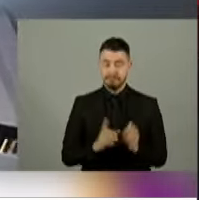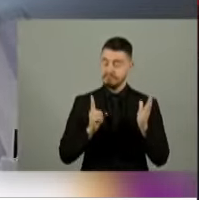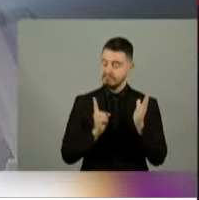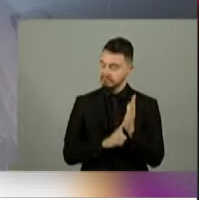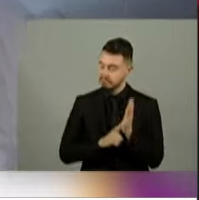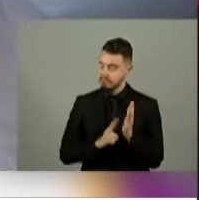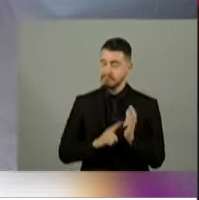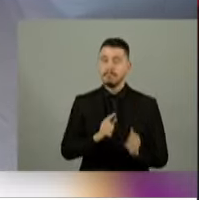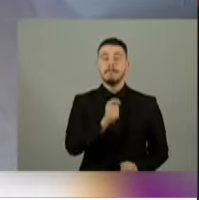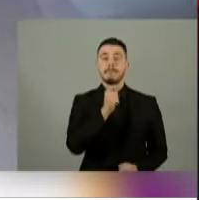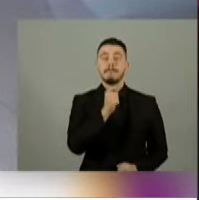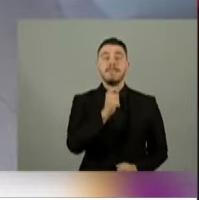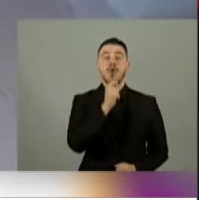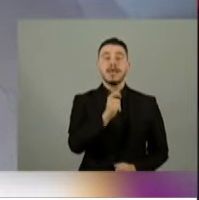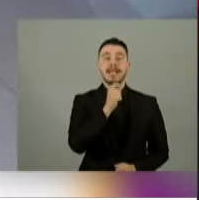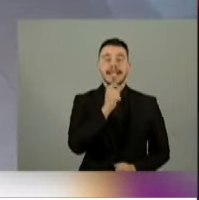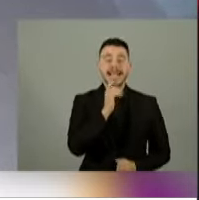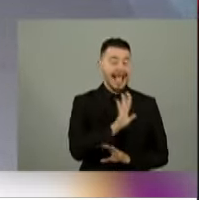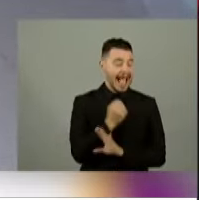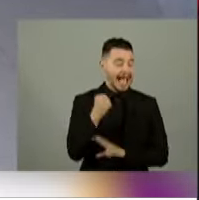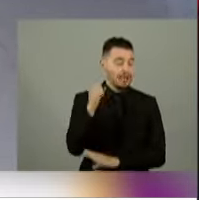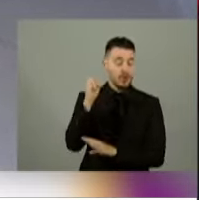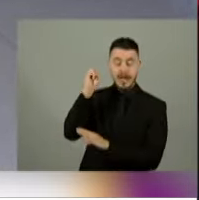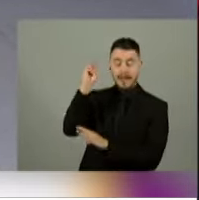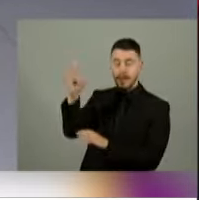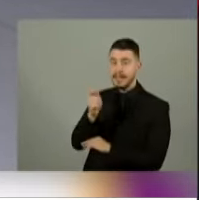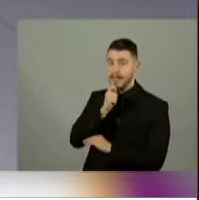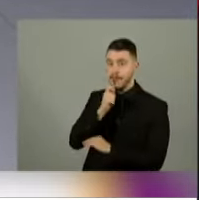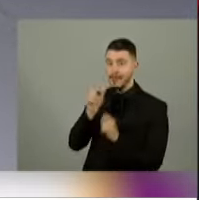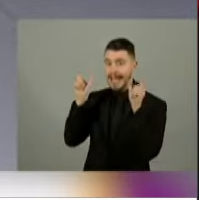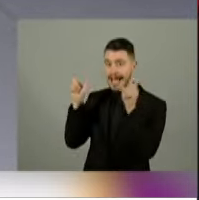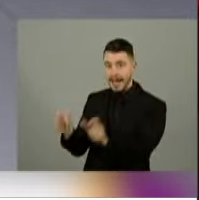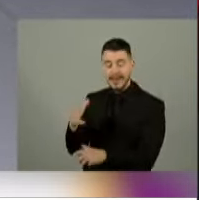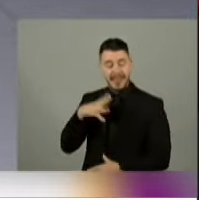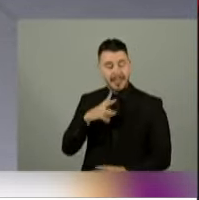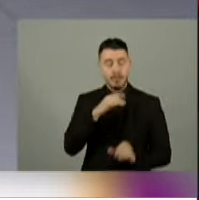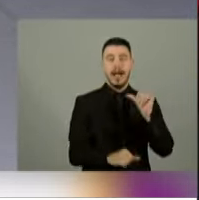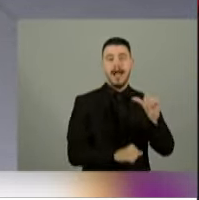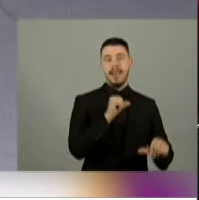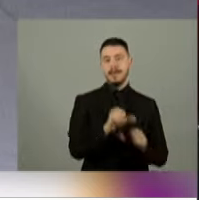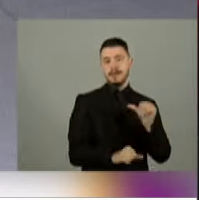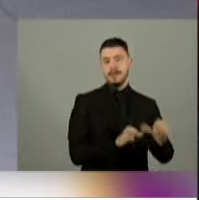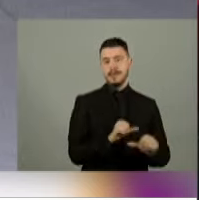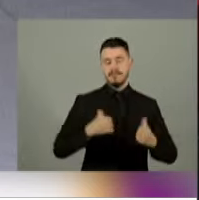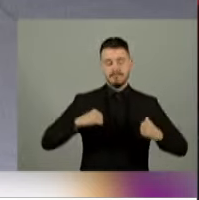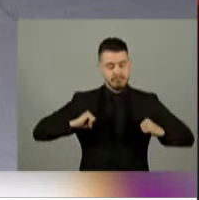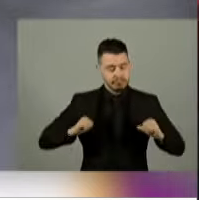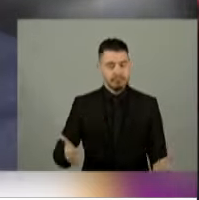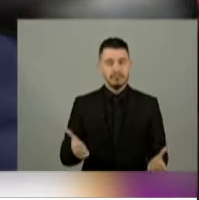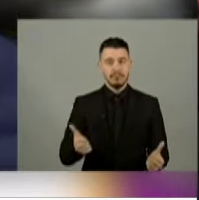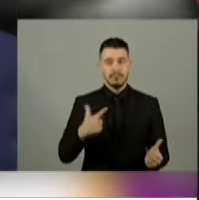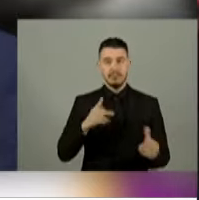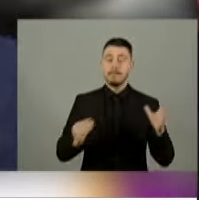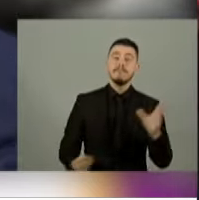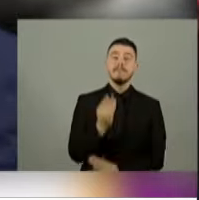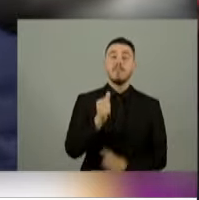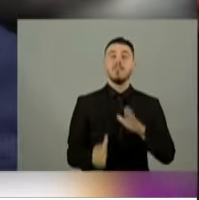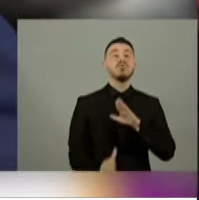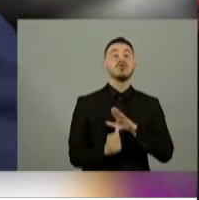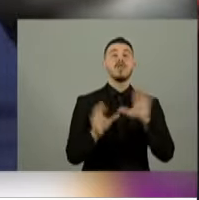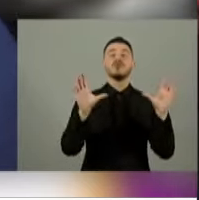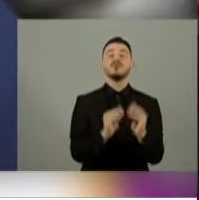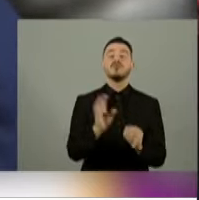Θα κρυφθεί σε μια πορεία. Δεν ξέρω αυτή τη στιγμή ποιο είναι το σχέδιο του Αλέξη Τσίπρα. Μπορούμε να φανταστούμε ότι θέλει να παίξει έναν ευρύτερο ρόλο. Γι'